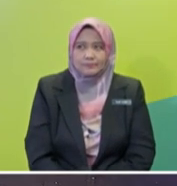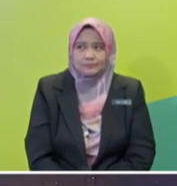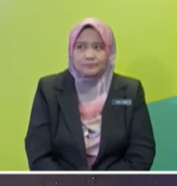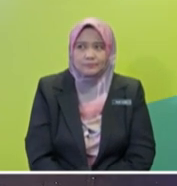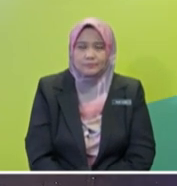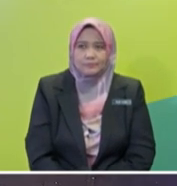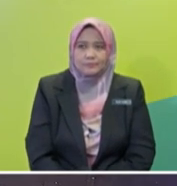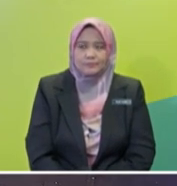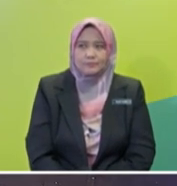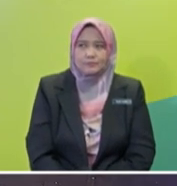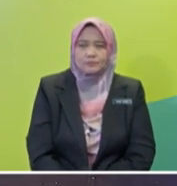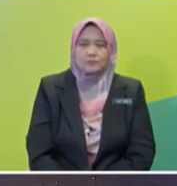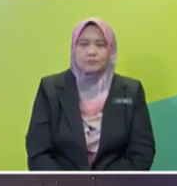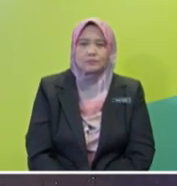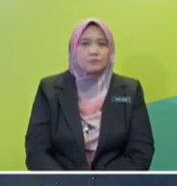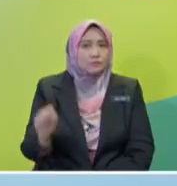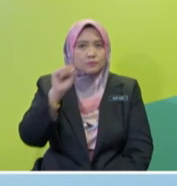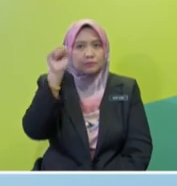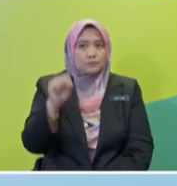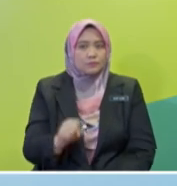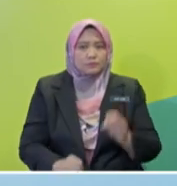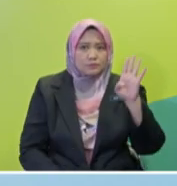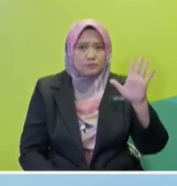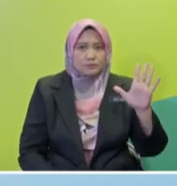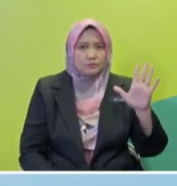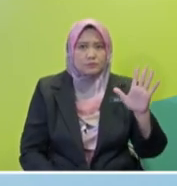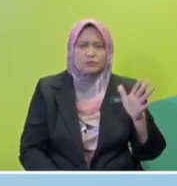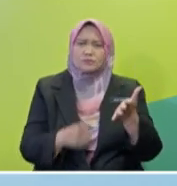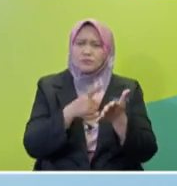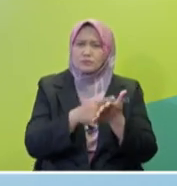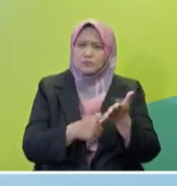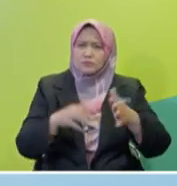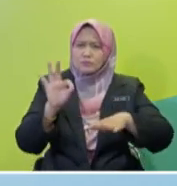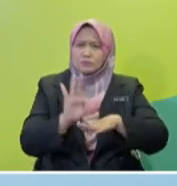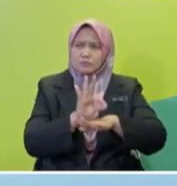Oke untuk saya terakhir Apakah fungsi papan cerita